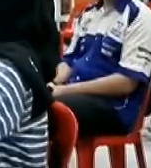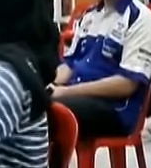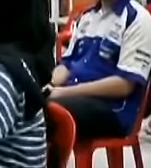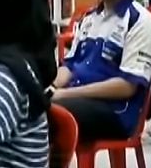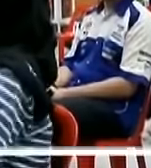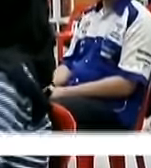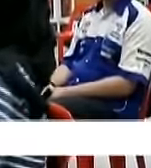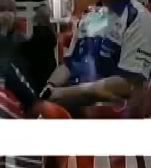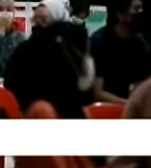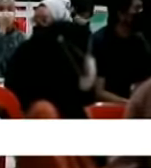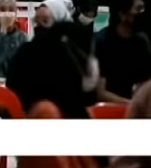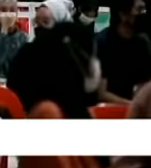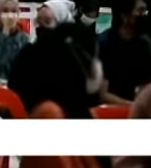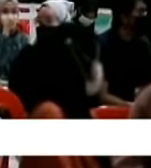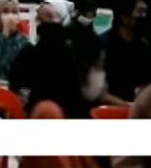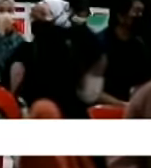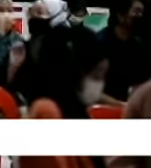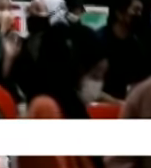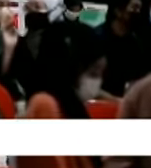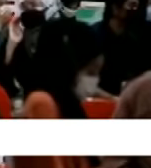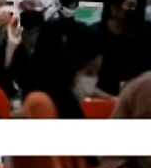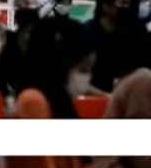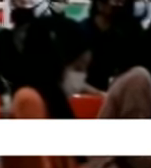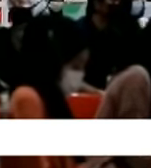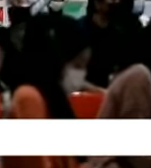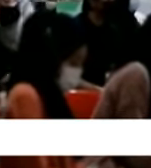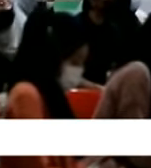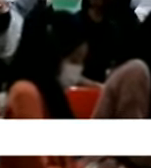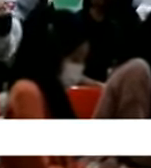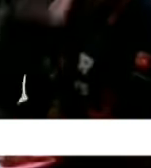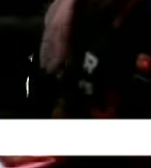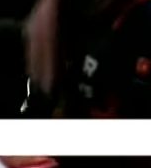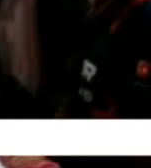Johor buka PPV mega pertama di pusat beli belah percepat vaksinasi.